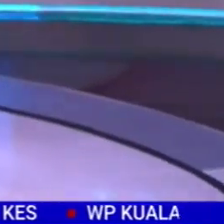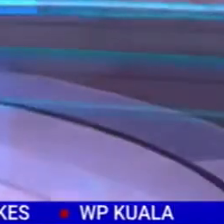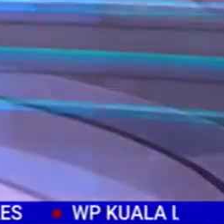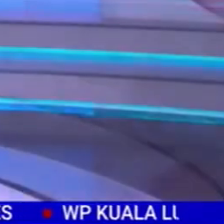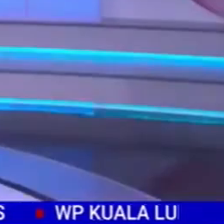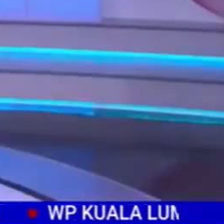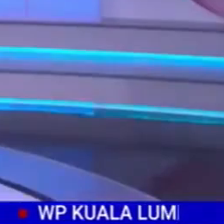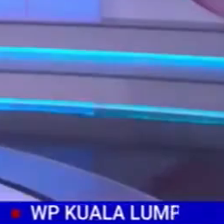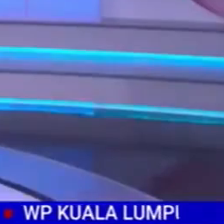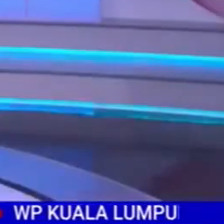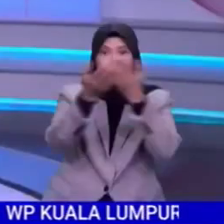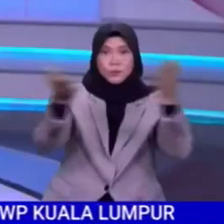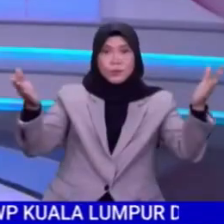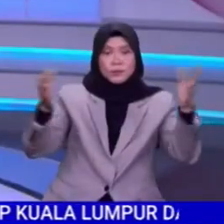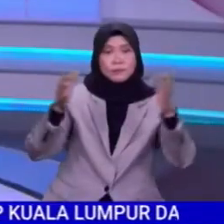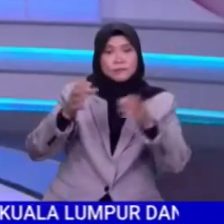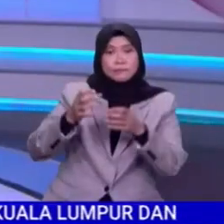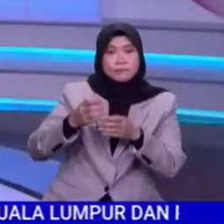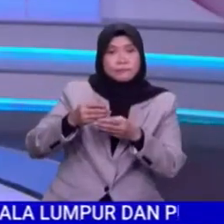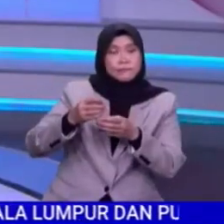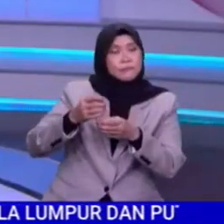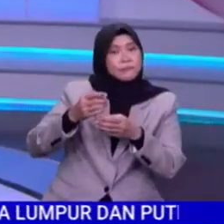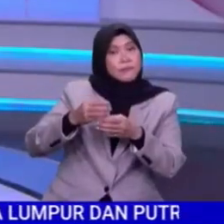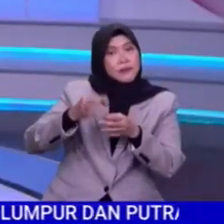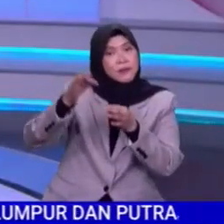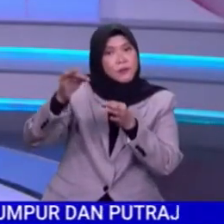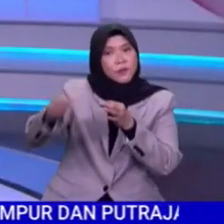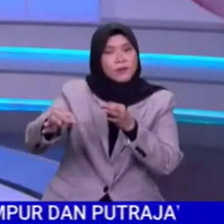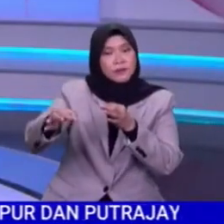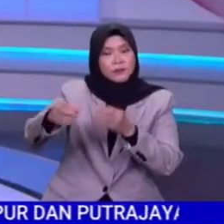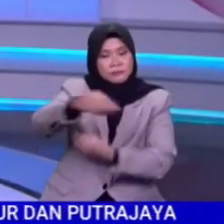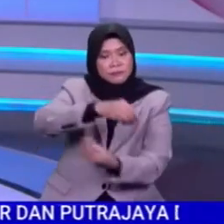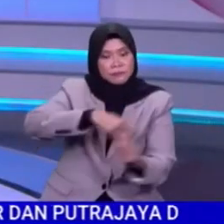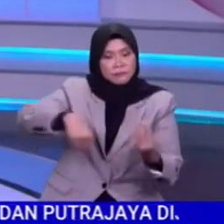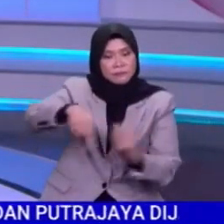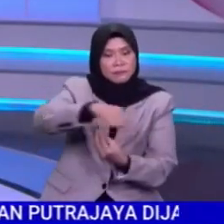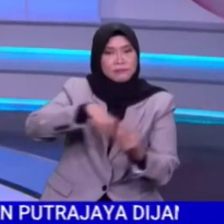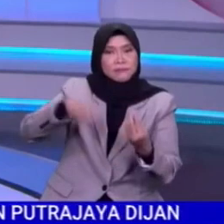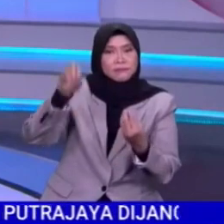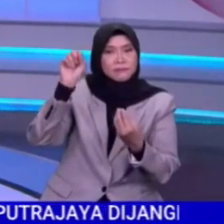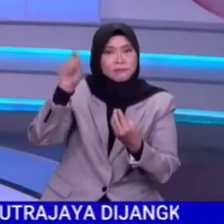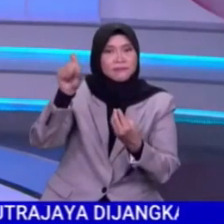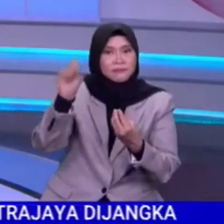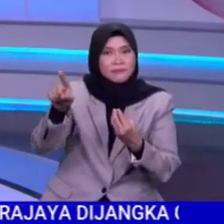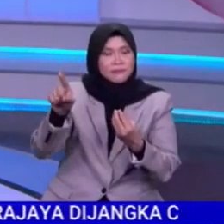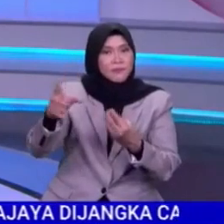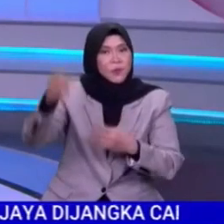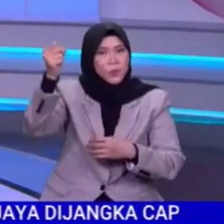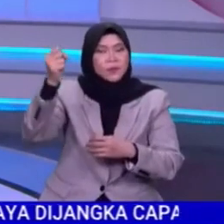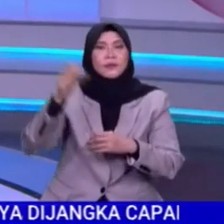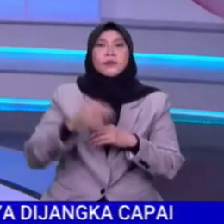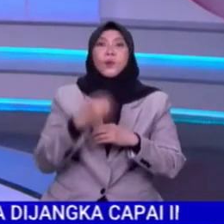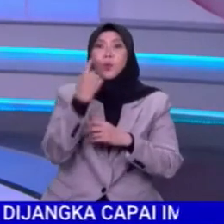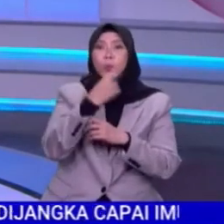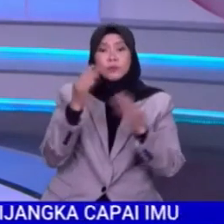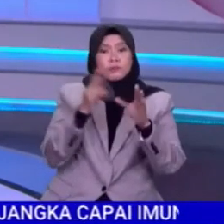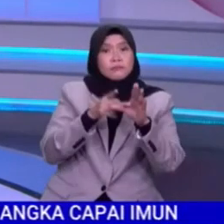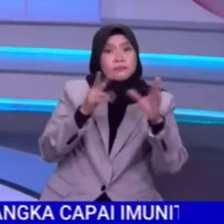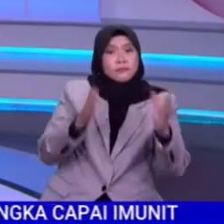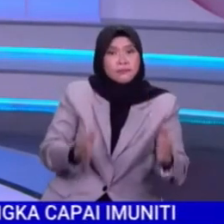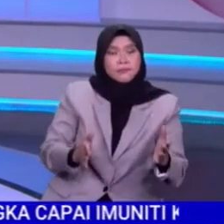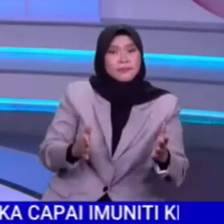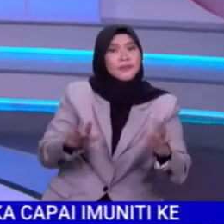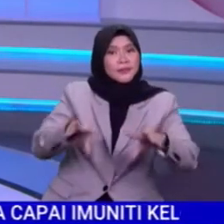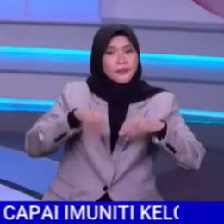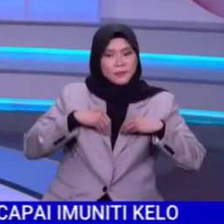usulan pengumuman penangguhan penghantaran jemaah haji ke tanah suci semua pakai jemaah yang telah mendapat tawaran akan diberi keutamaan